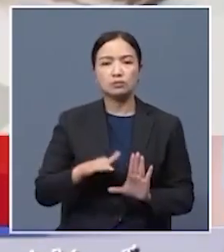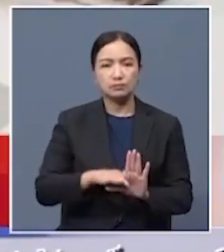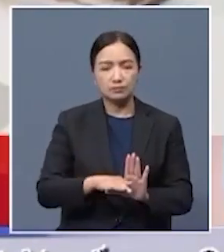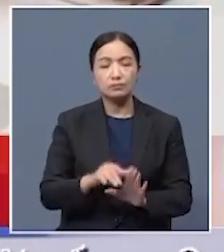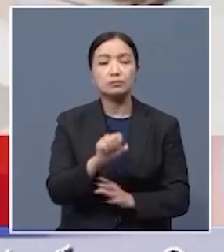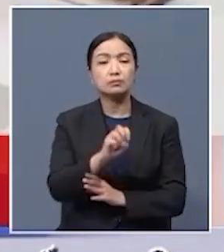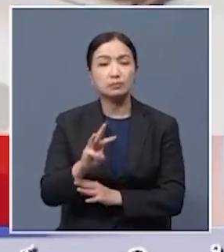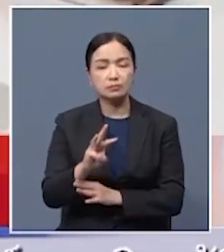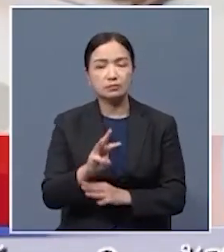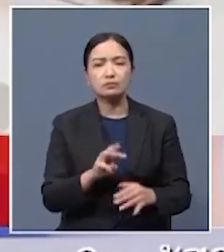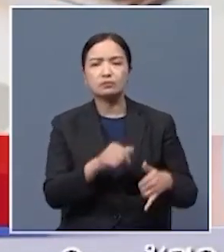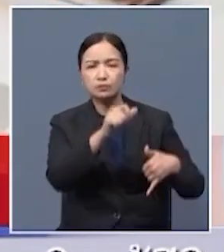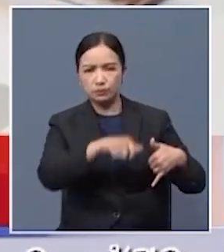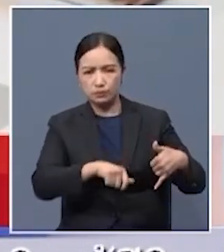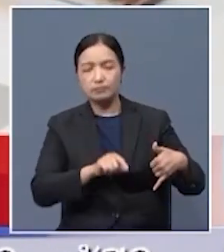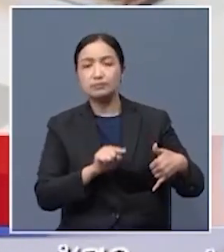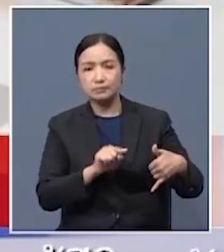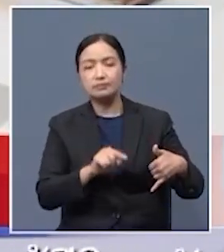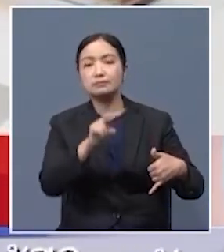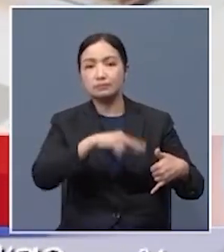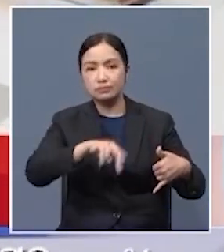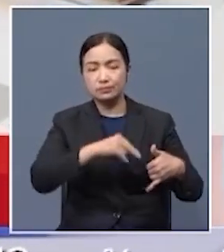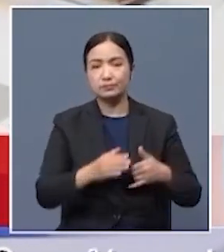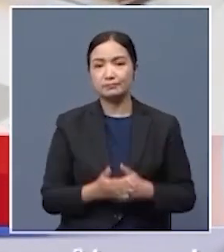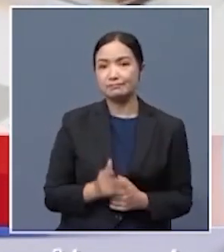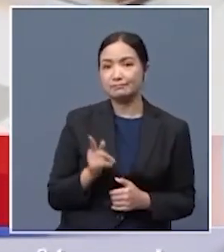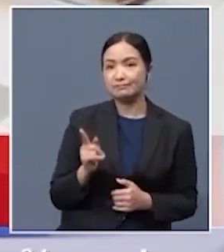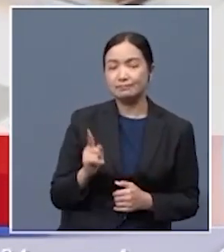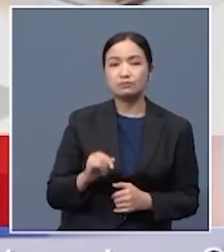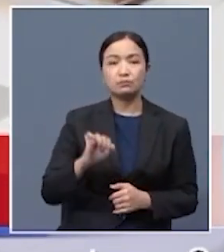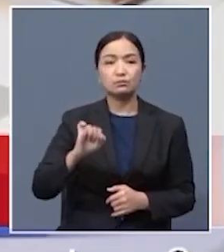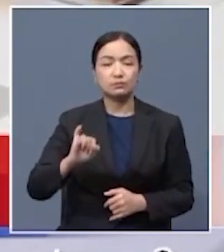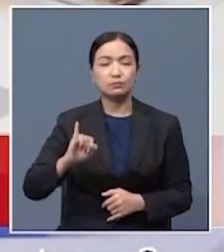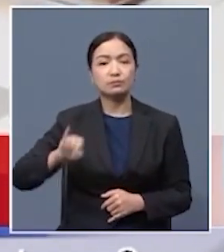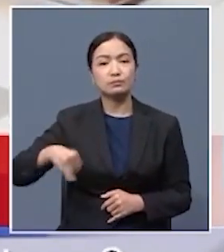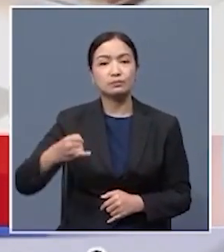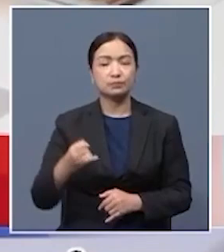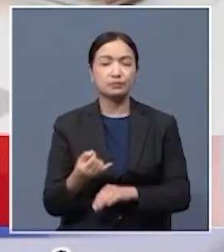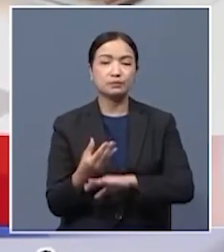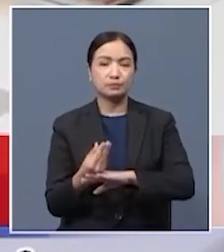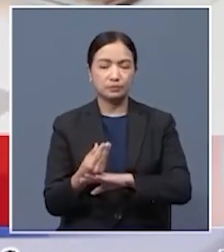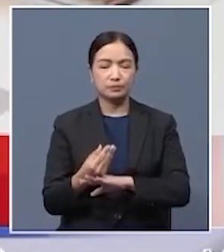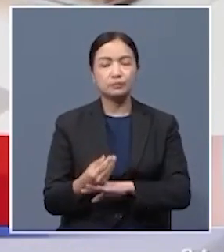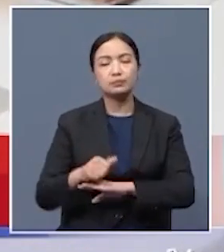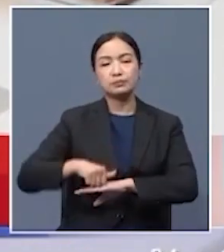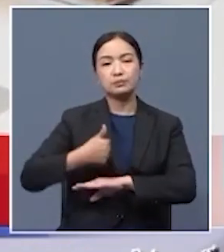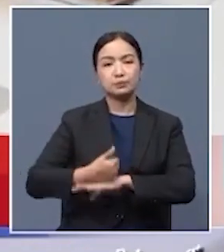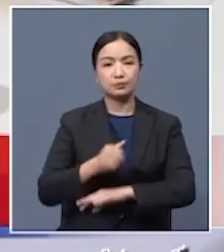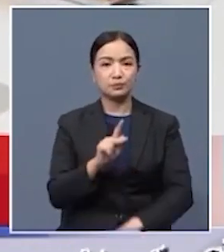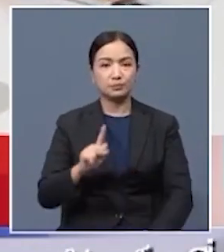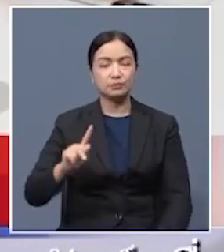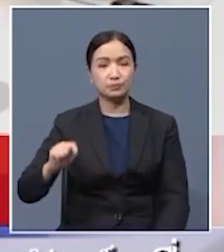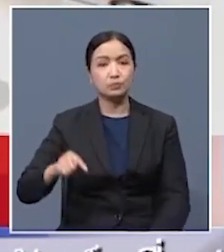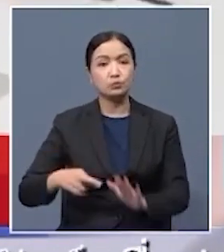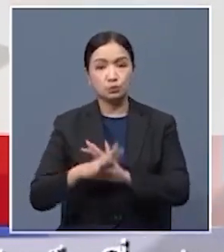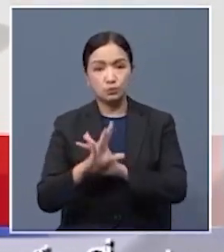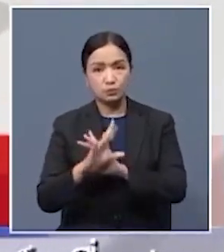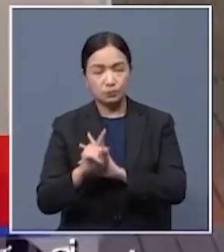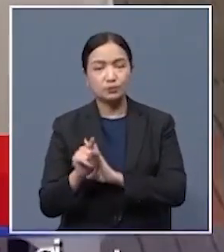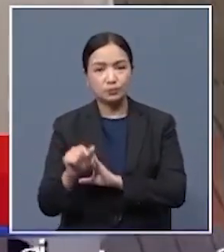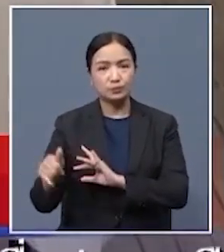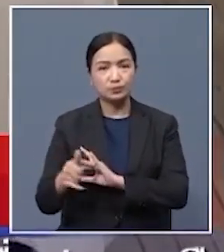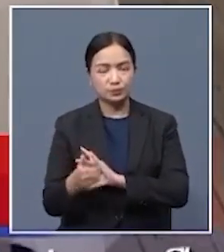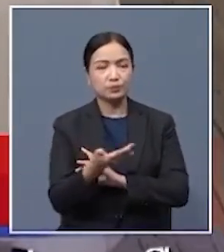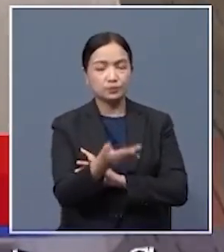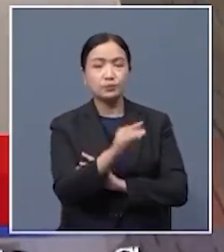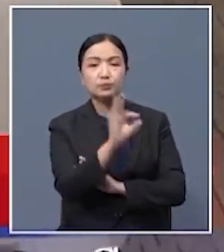เลือกเป็นสมาชิกวุฒิสภาโดยนายใจเพชรสาครพานิชผู้อำนวยการกกต.ระยองหลังจากที่มีพระราชกฤษฎีกา